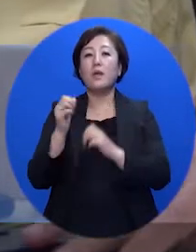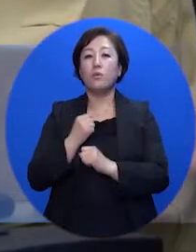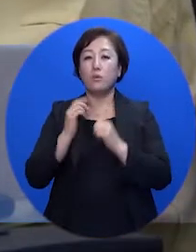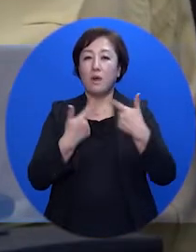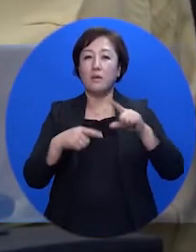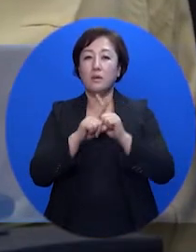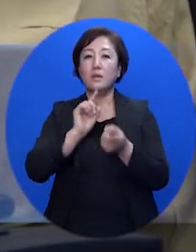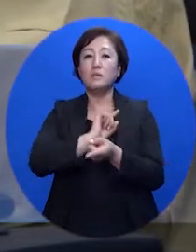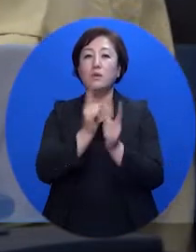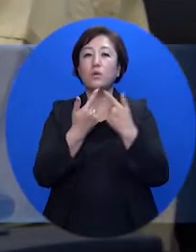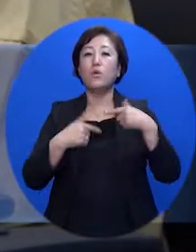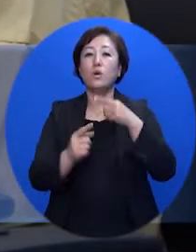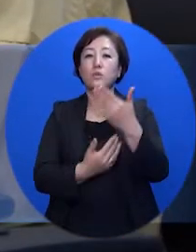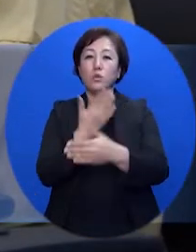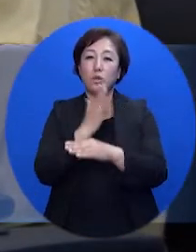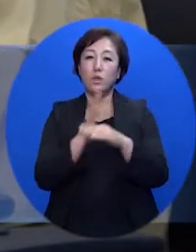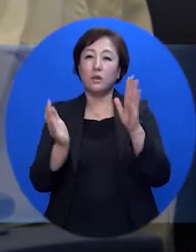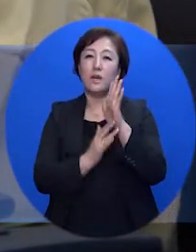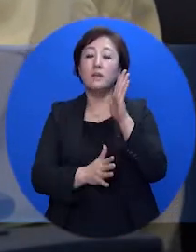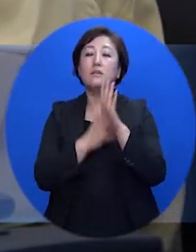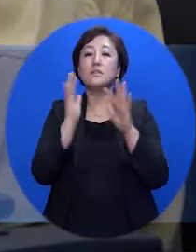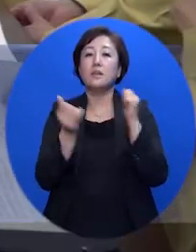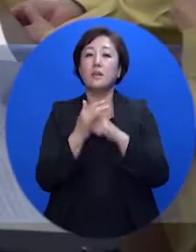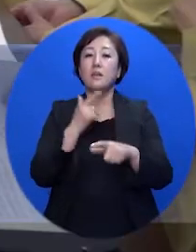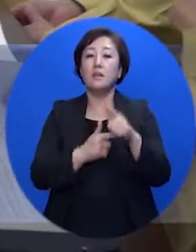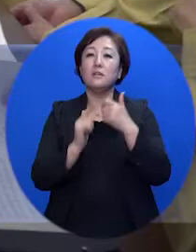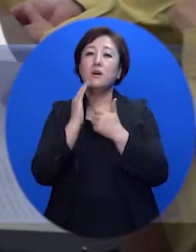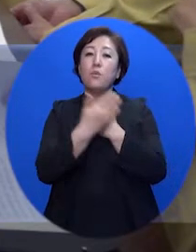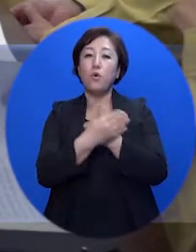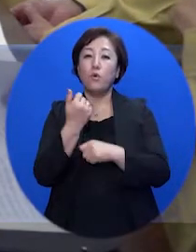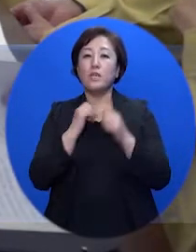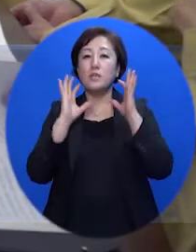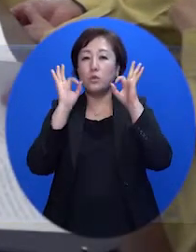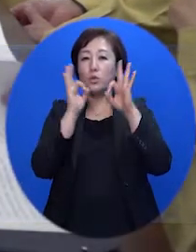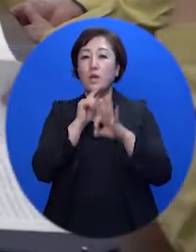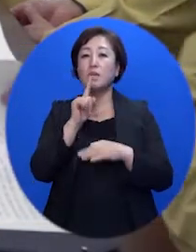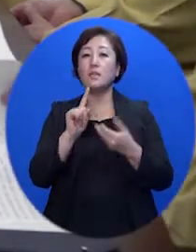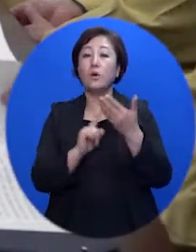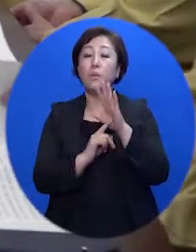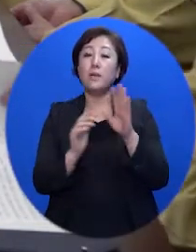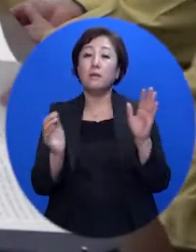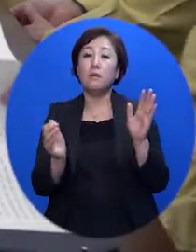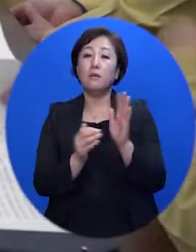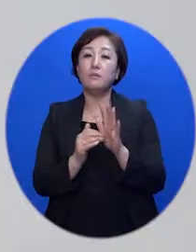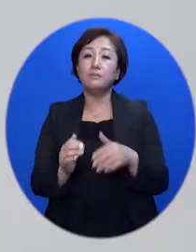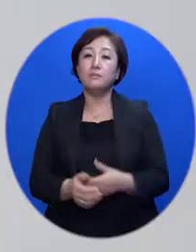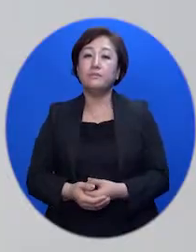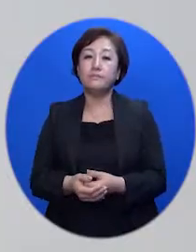소통과 협력을 통해 겨울철 시민안전 확보에 최선을 다하겠다라고 밝혔습니다.